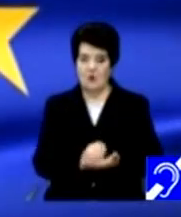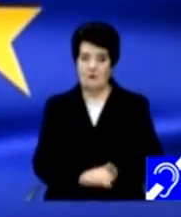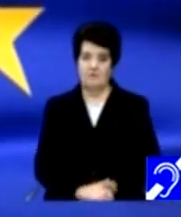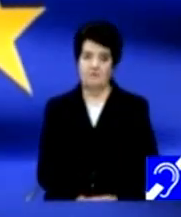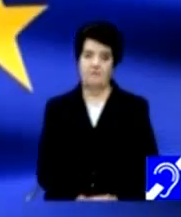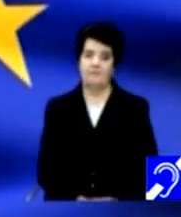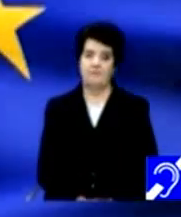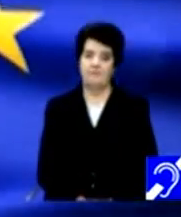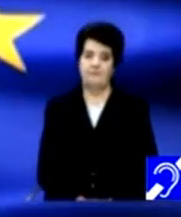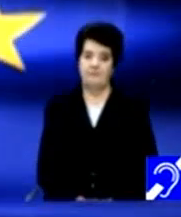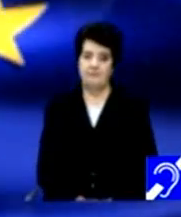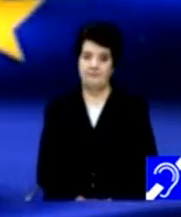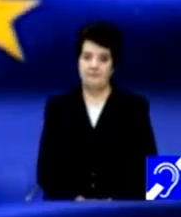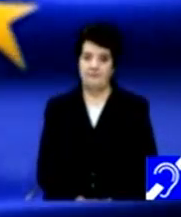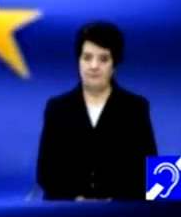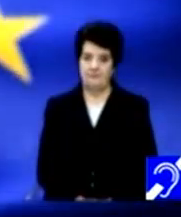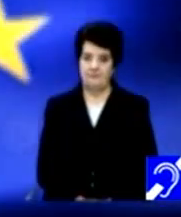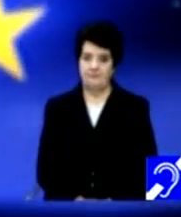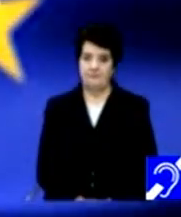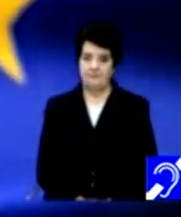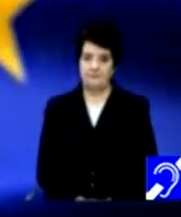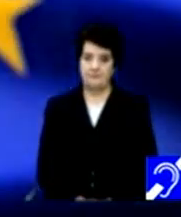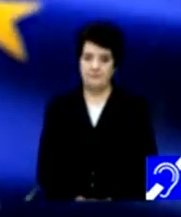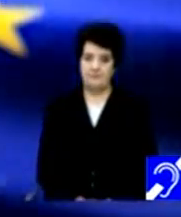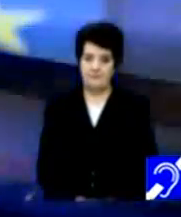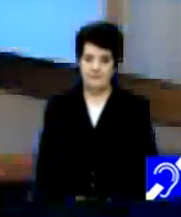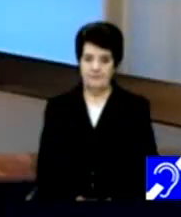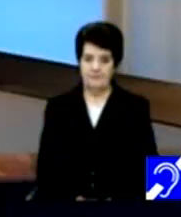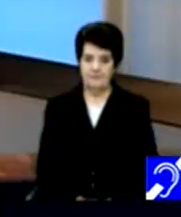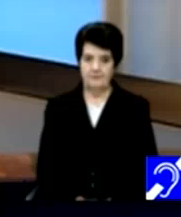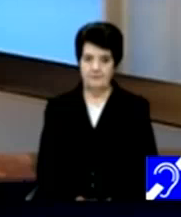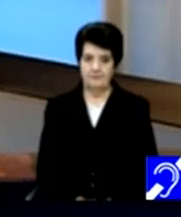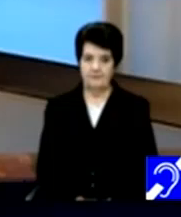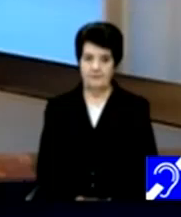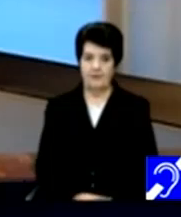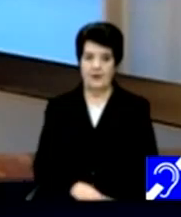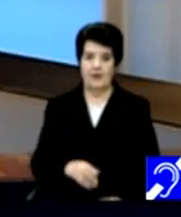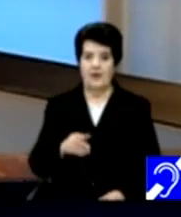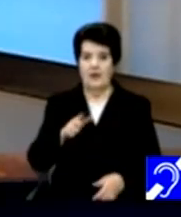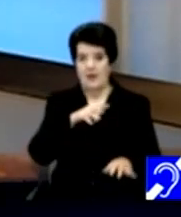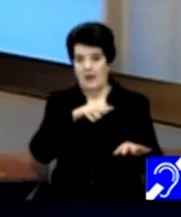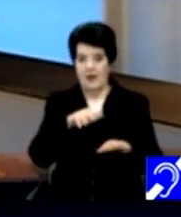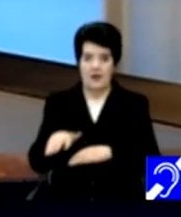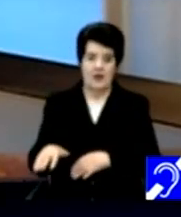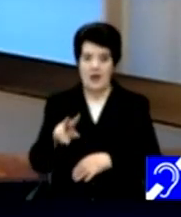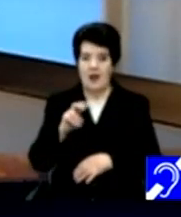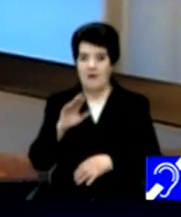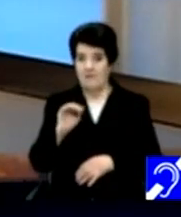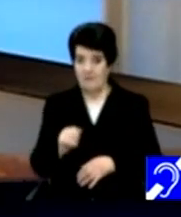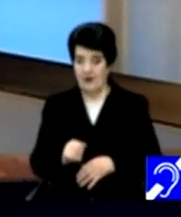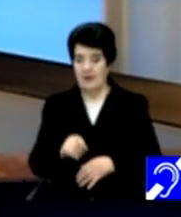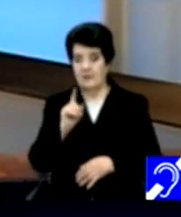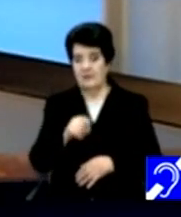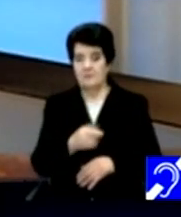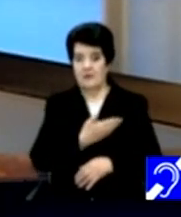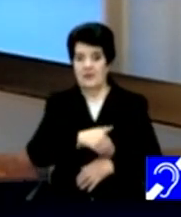La Lava scursă pe versanții vulcanului de pe insula